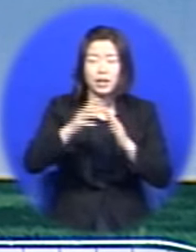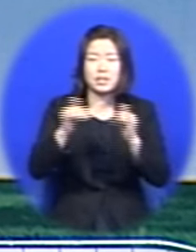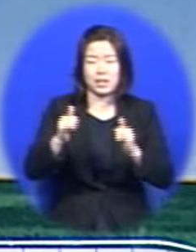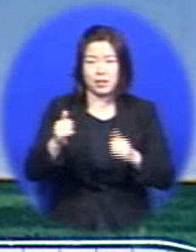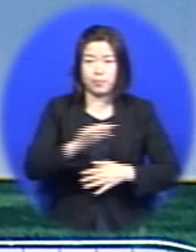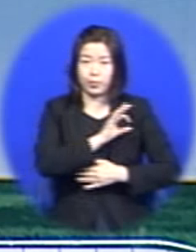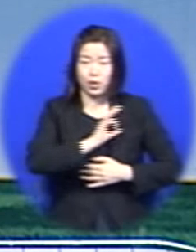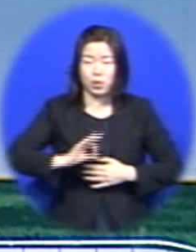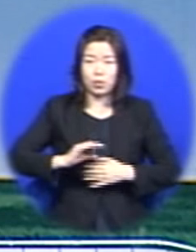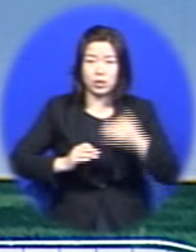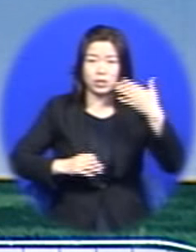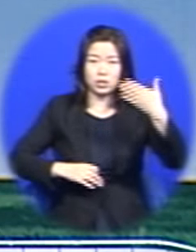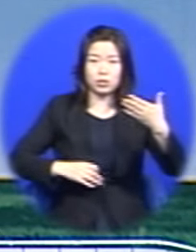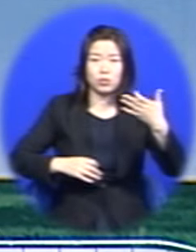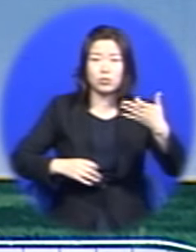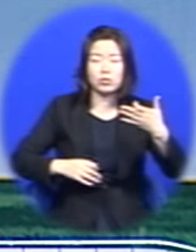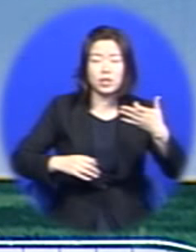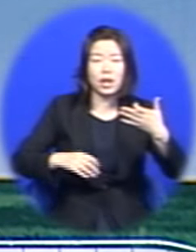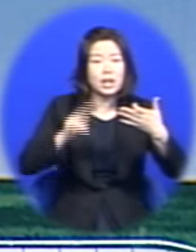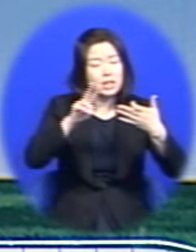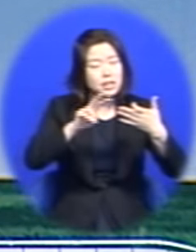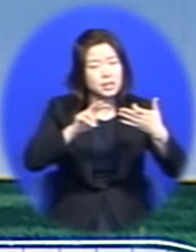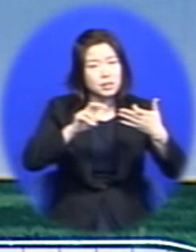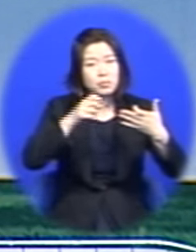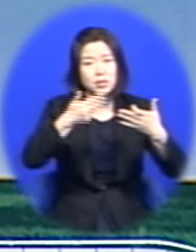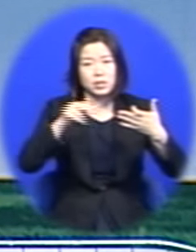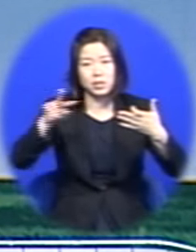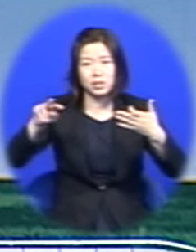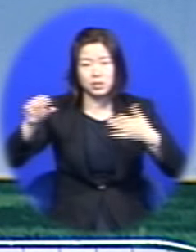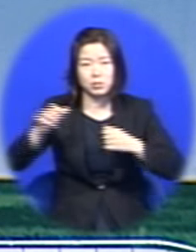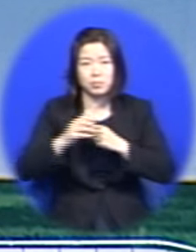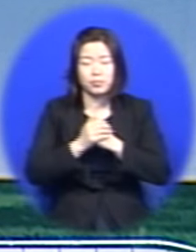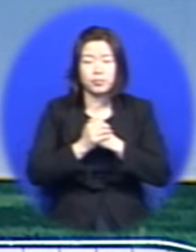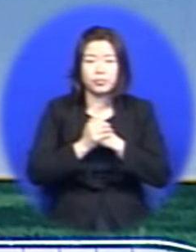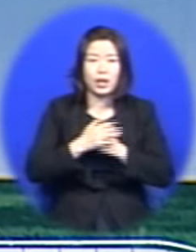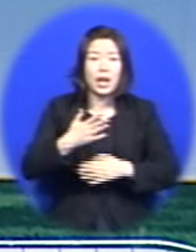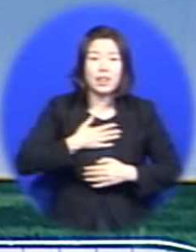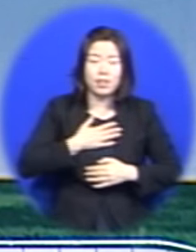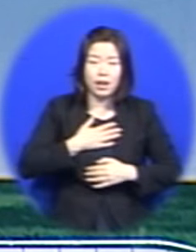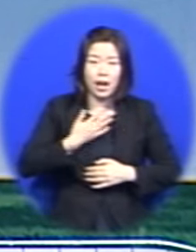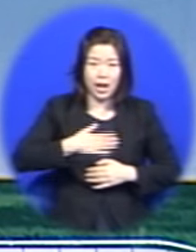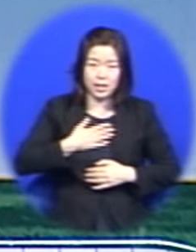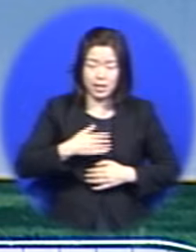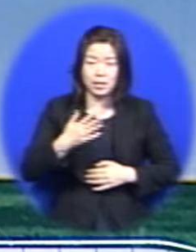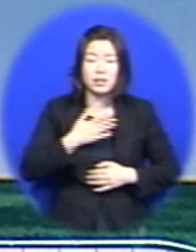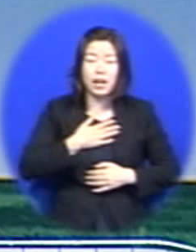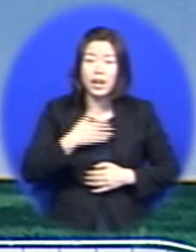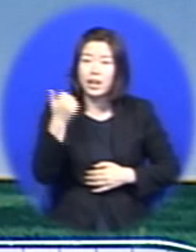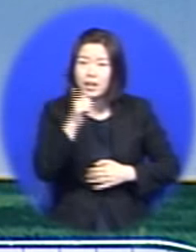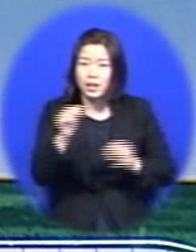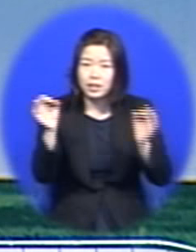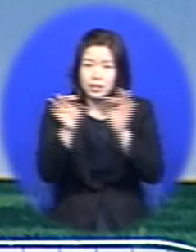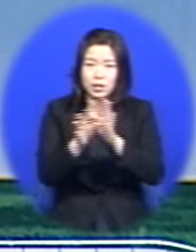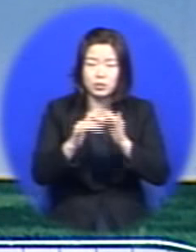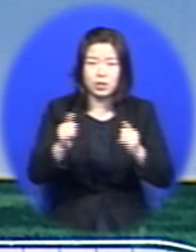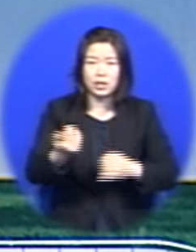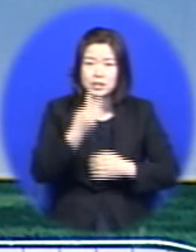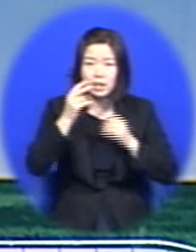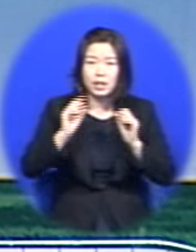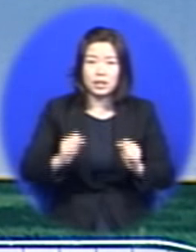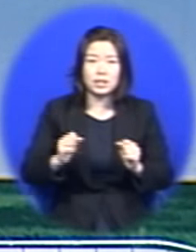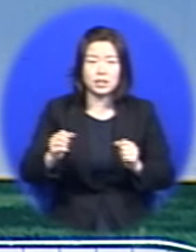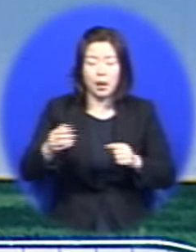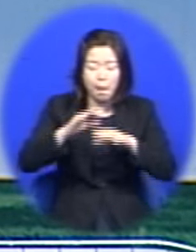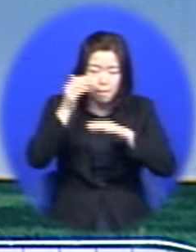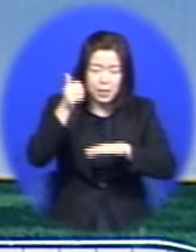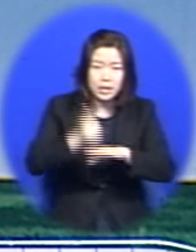19장 25절에서 27절에 보면 내가 알기에는 나의 대속자가 살아계시니 마침내 그가 땅 위에 서실